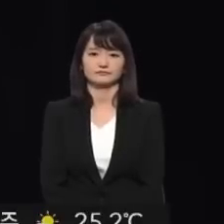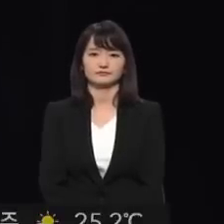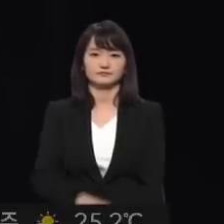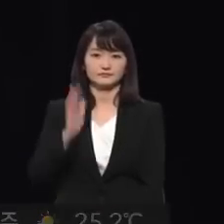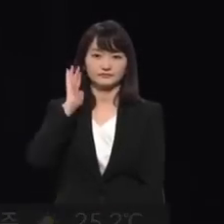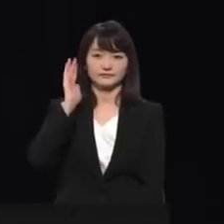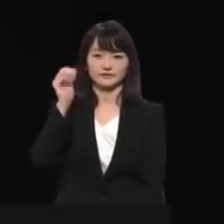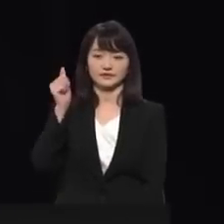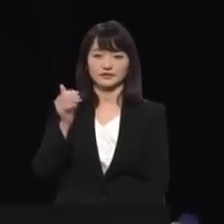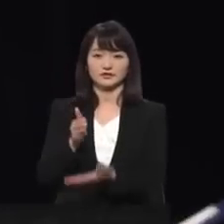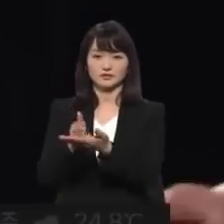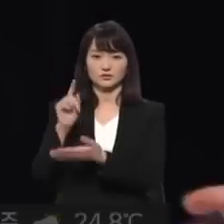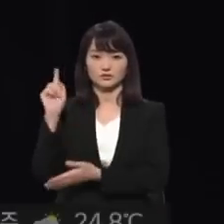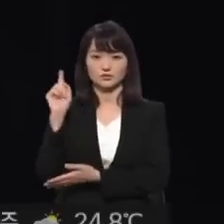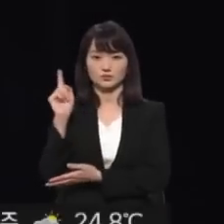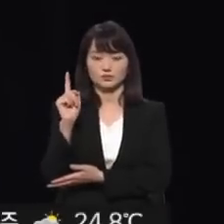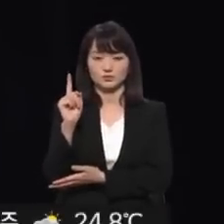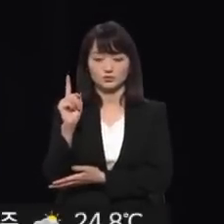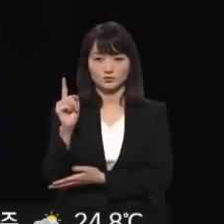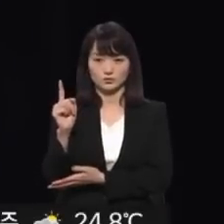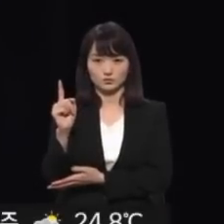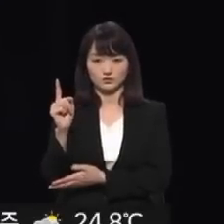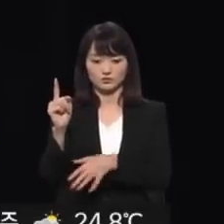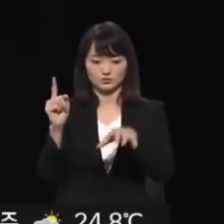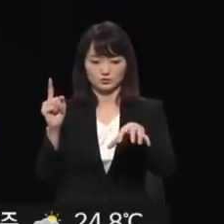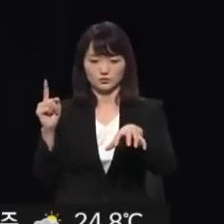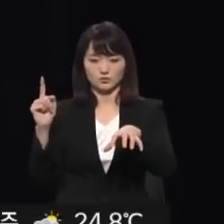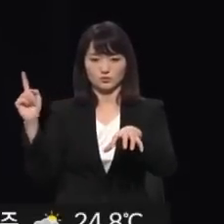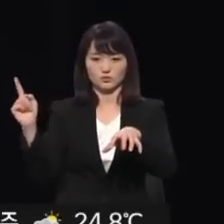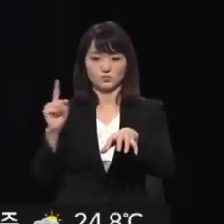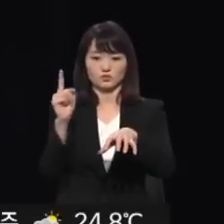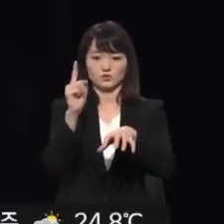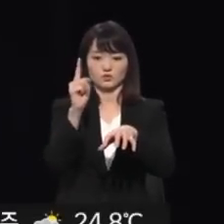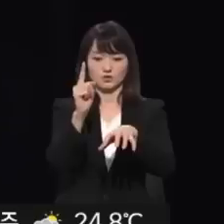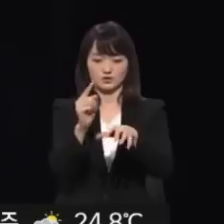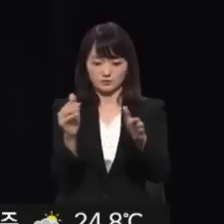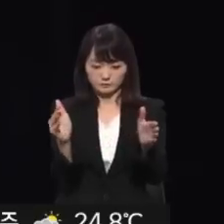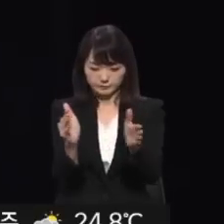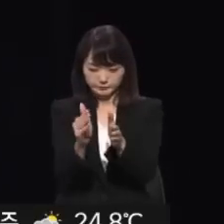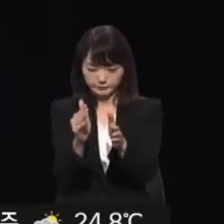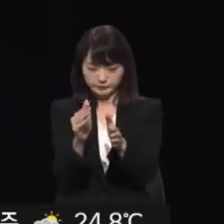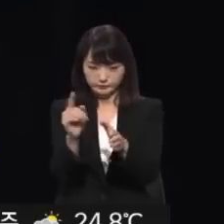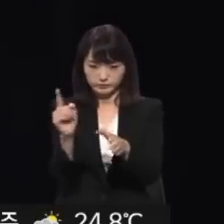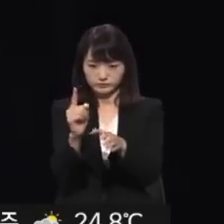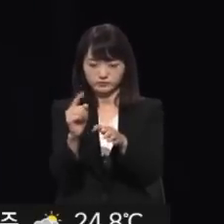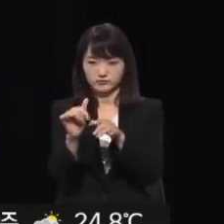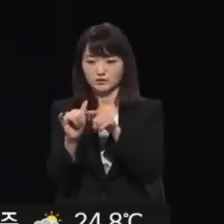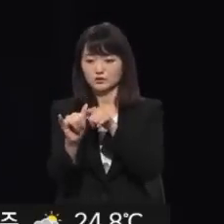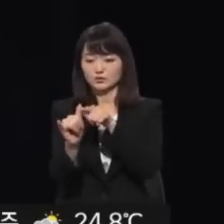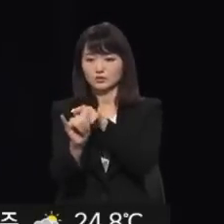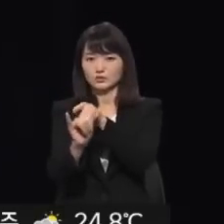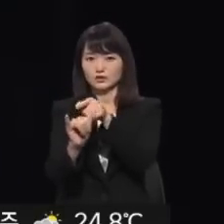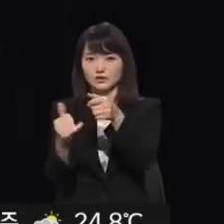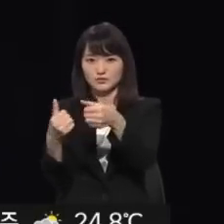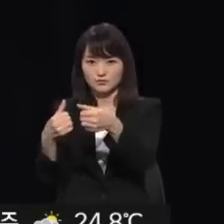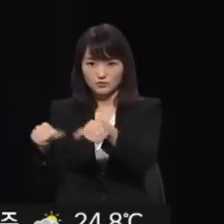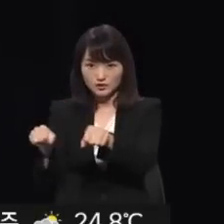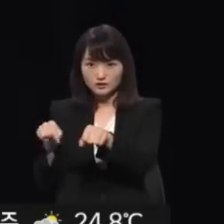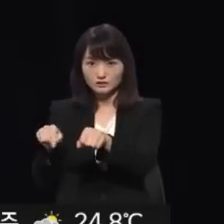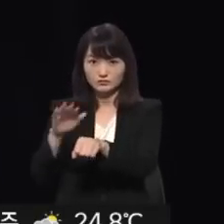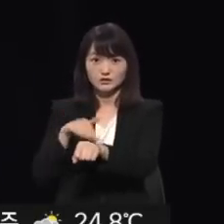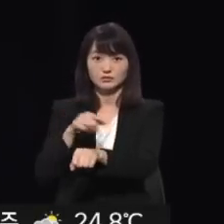공관 앞에 앉다가 살짝 좁은 이까 살짝 어디가 부딪혔는데 이런 문제 아닙니까 라고 김병주 원이